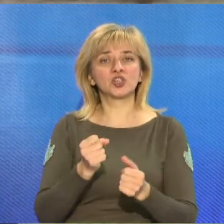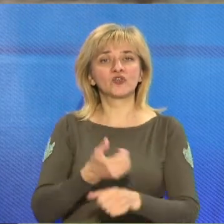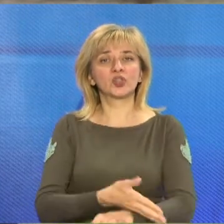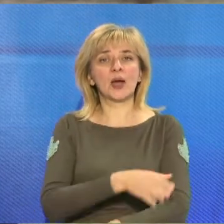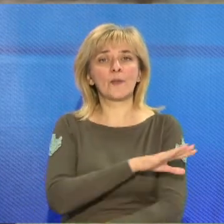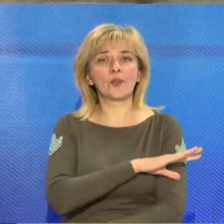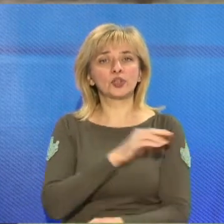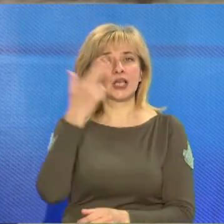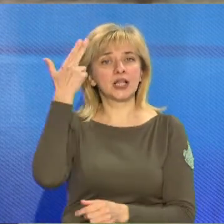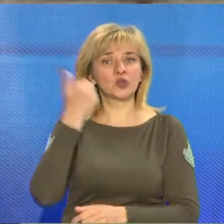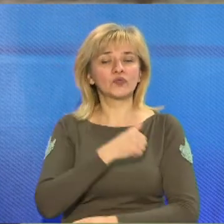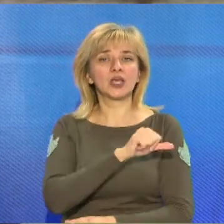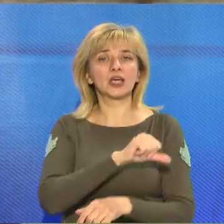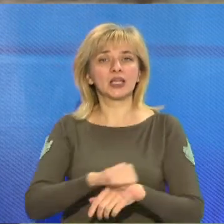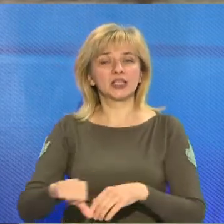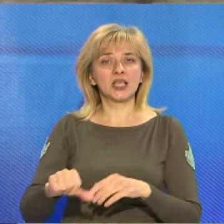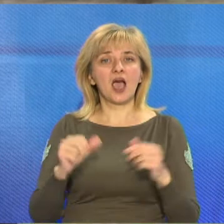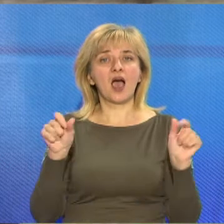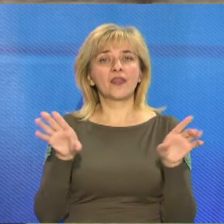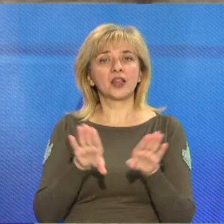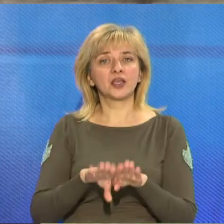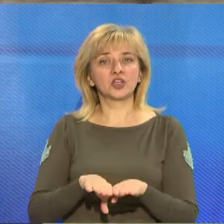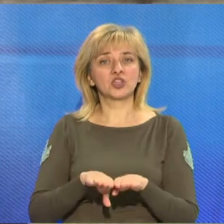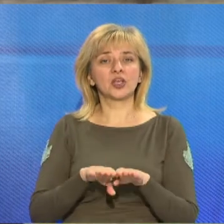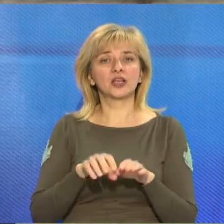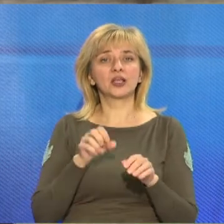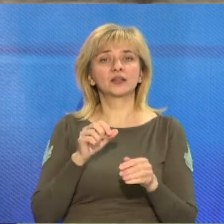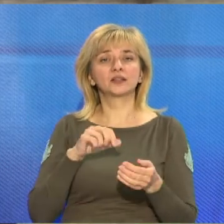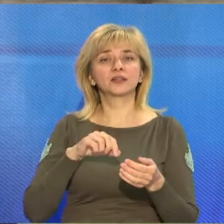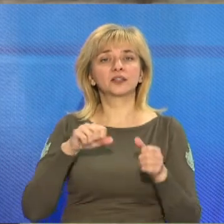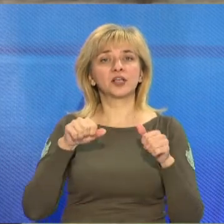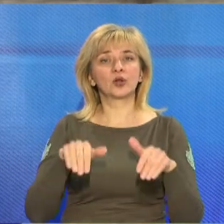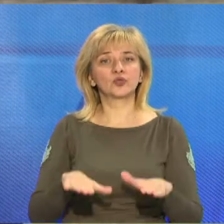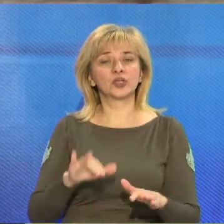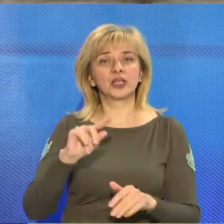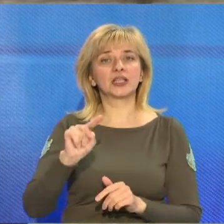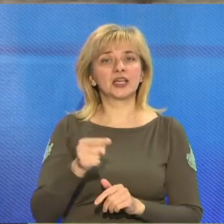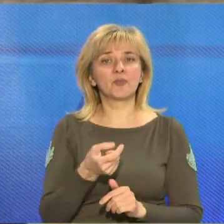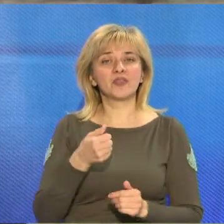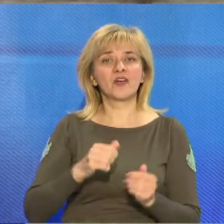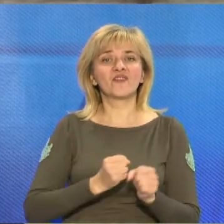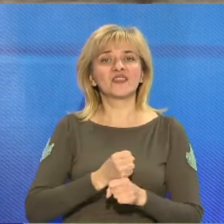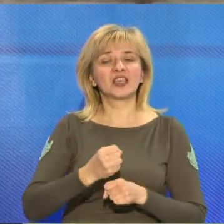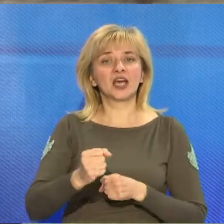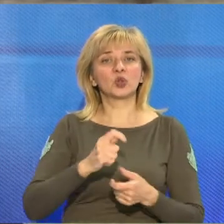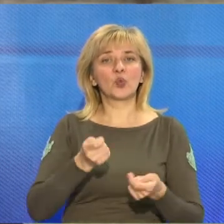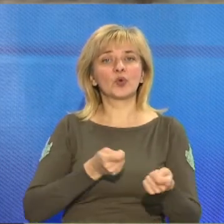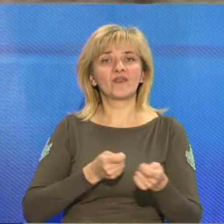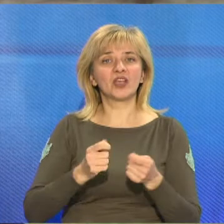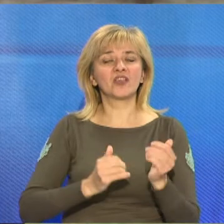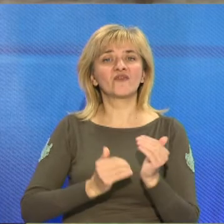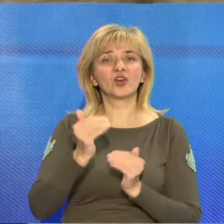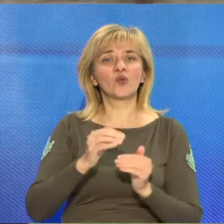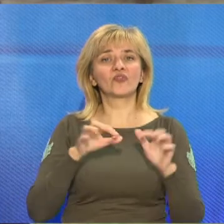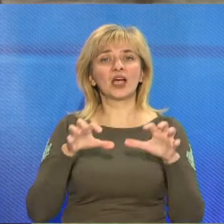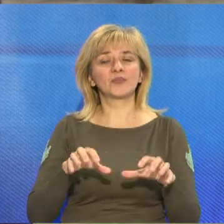литовской границе. Аналогичные заключения и требования выдвигает Управление Верховного комиссара по делам